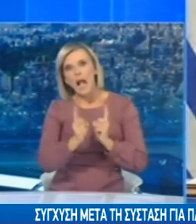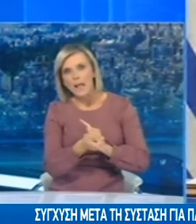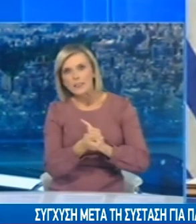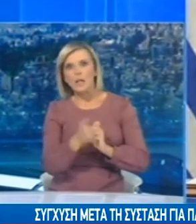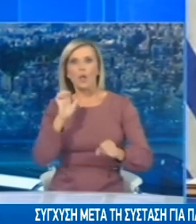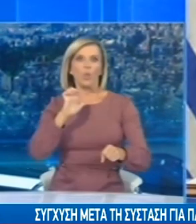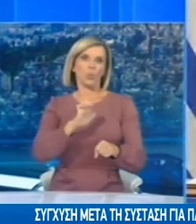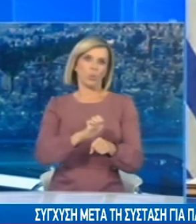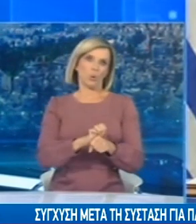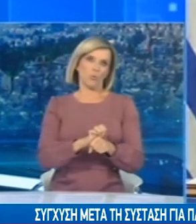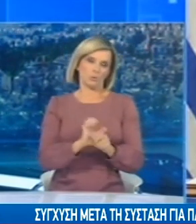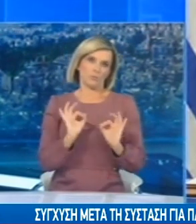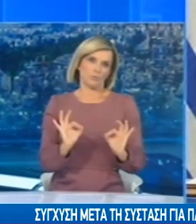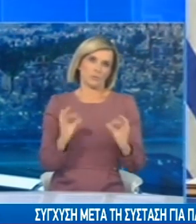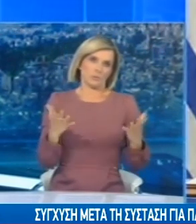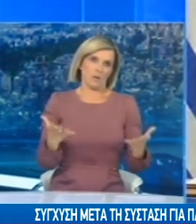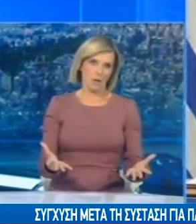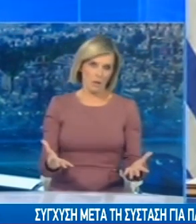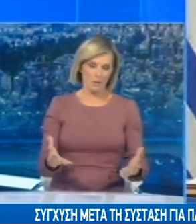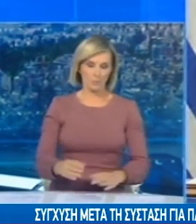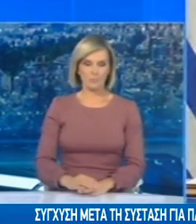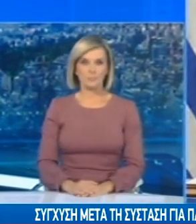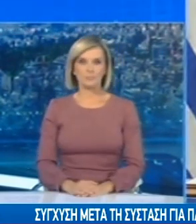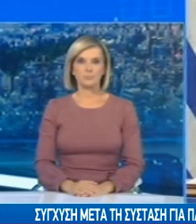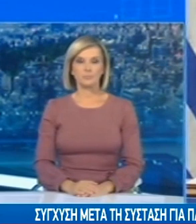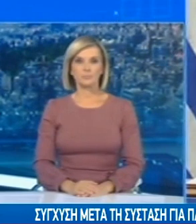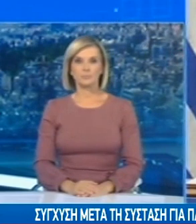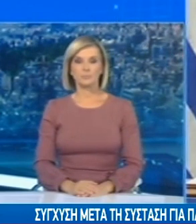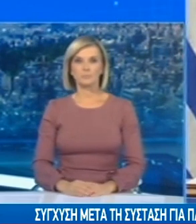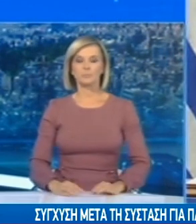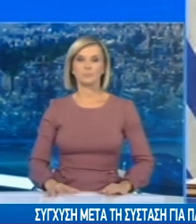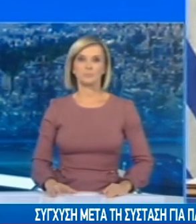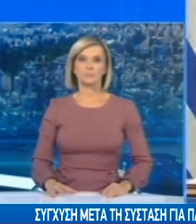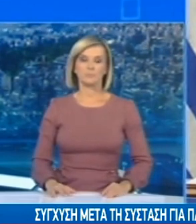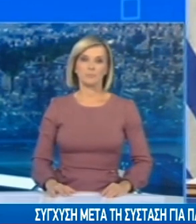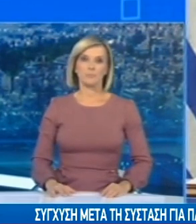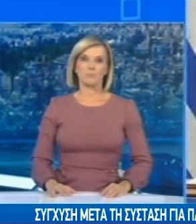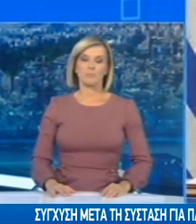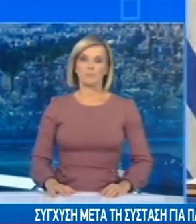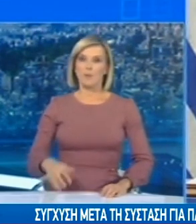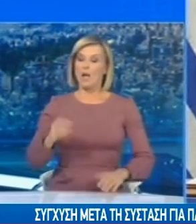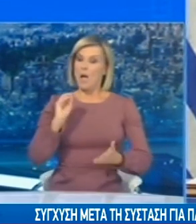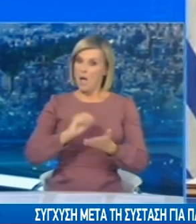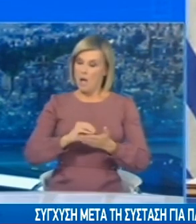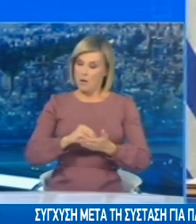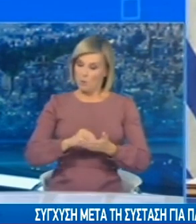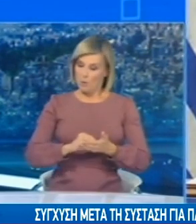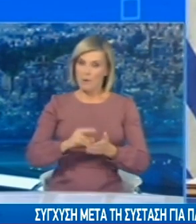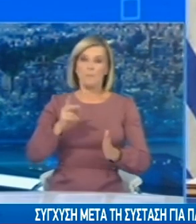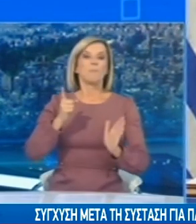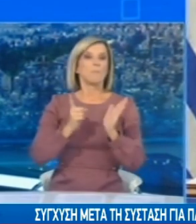του κινδύνου θρόμβωσης με θρομβοπενία. Θα πρέπει να γίνει υπενθύμησης